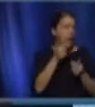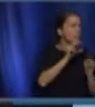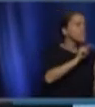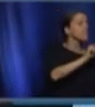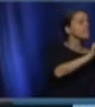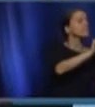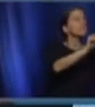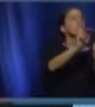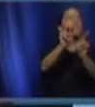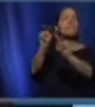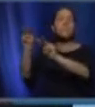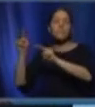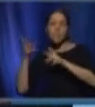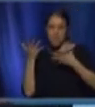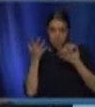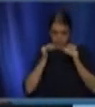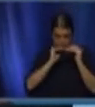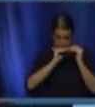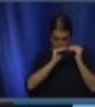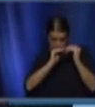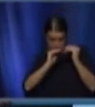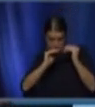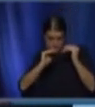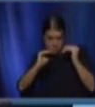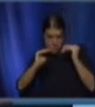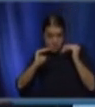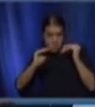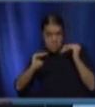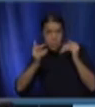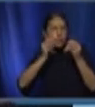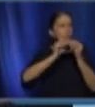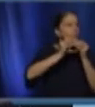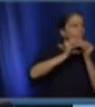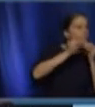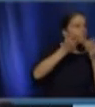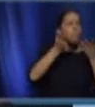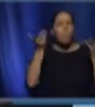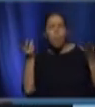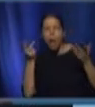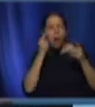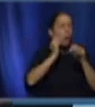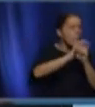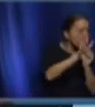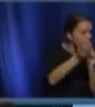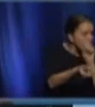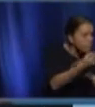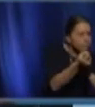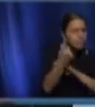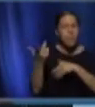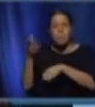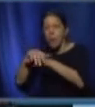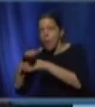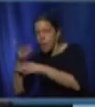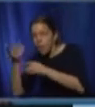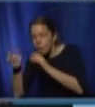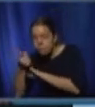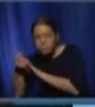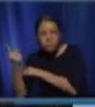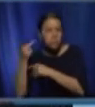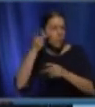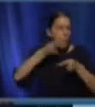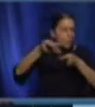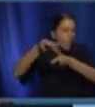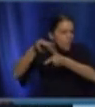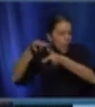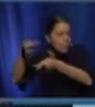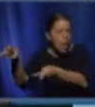quand on dit les indicateurs, c'est le nombre de cas, le nombre d'éclosions, le nombre d'hospitalisations, si on voit une baisse